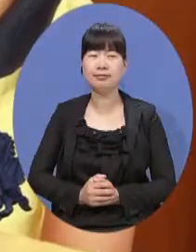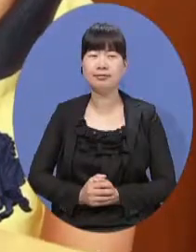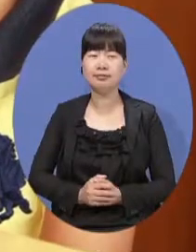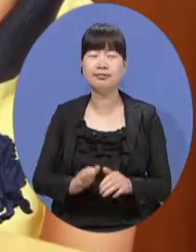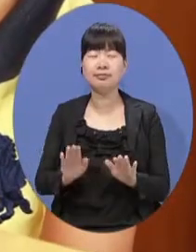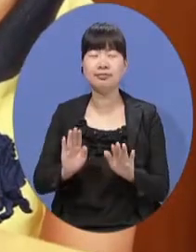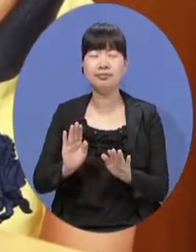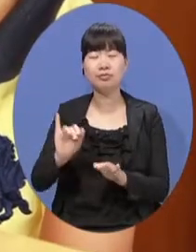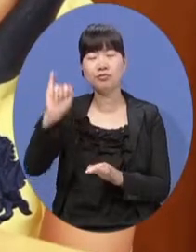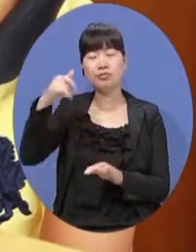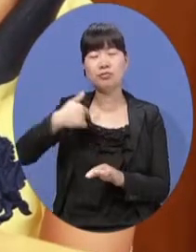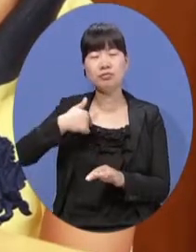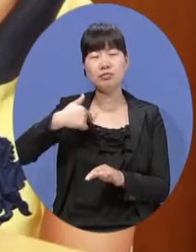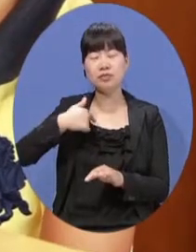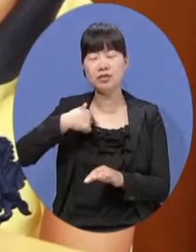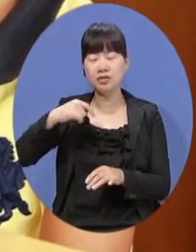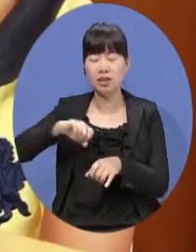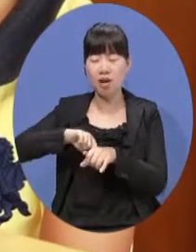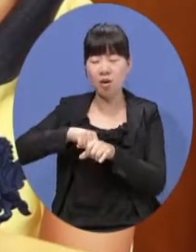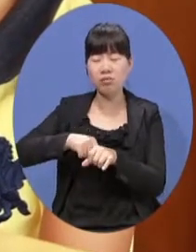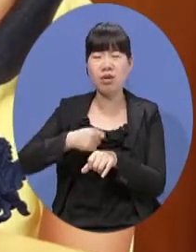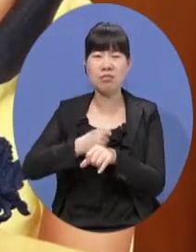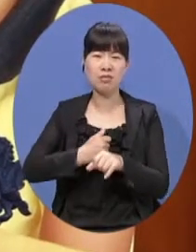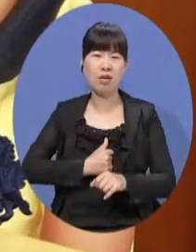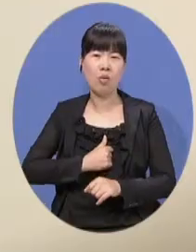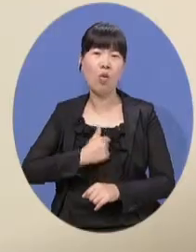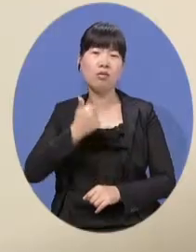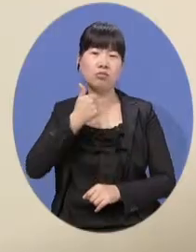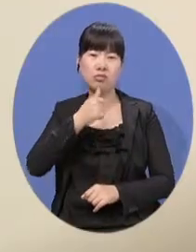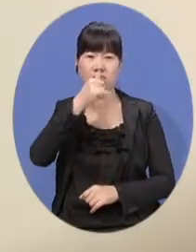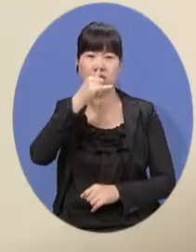누나가 내 손을 꼬집어서 화난 거예요.